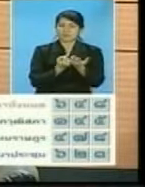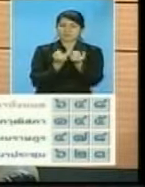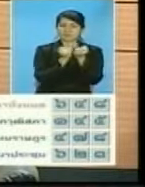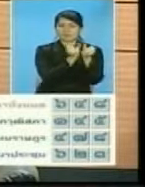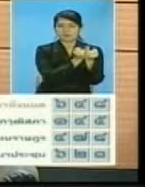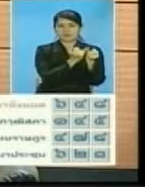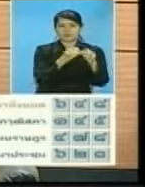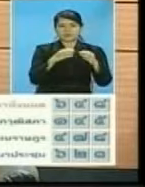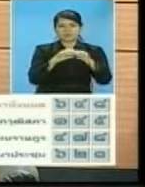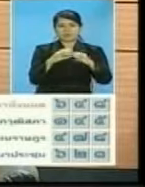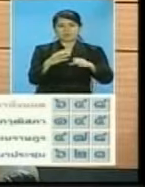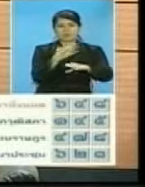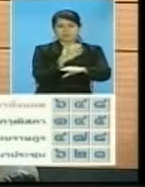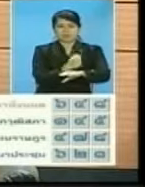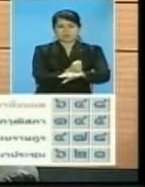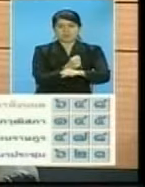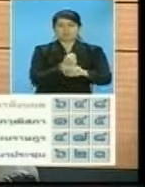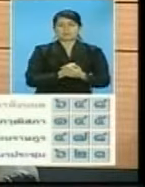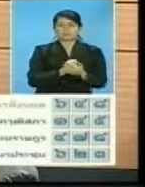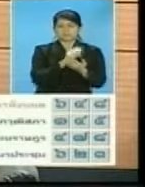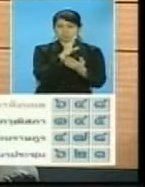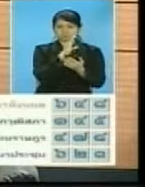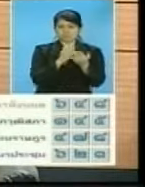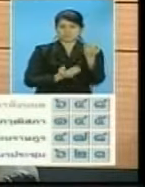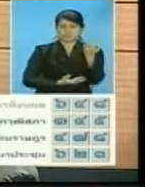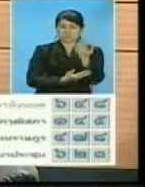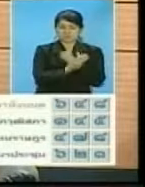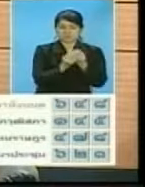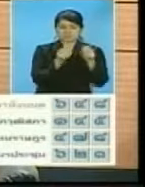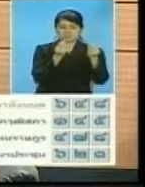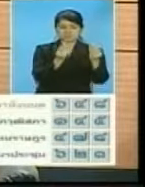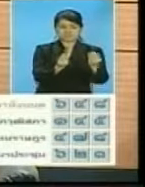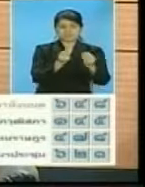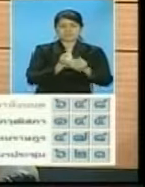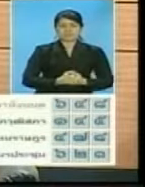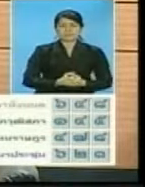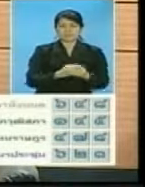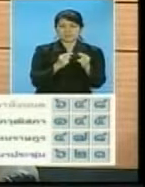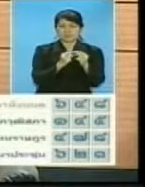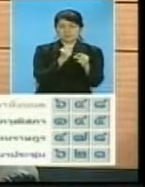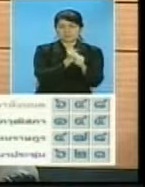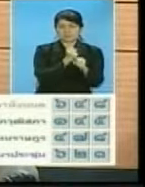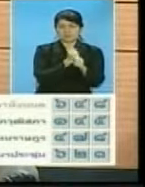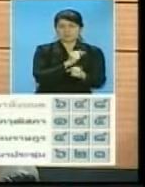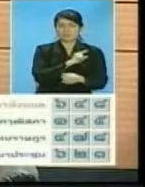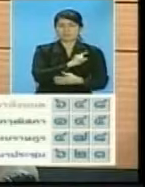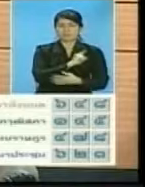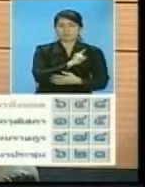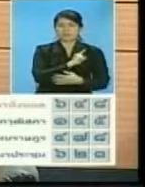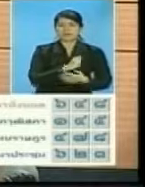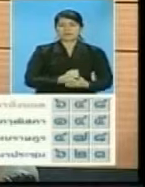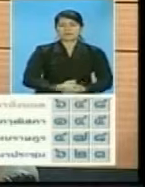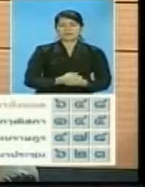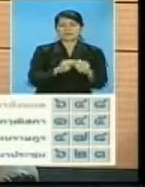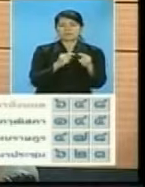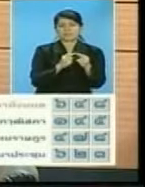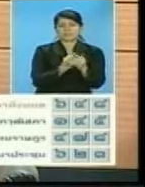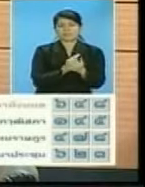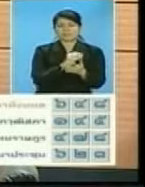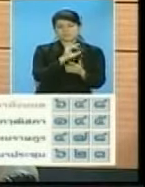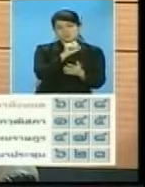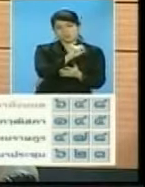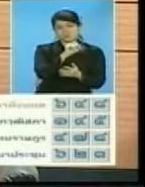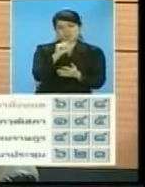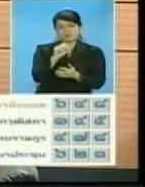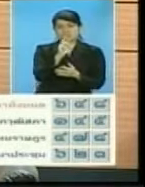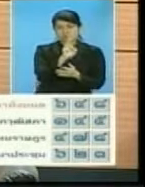องแล้วบุคคลผู้นี้ถ้าเปิดช่องเปิดโอกาสให้เข้ามาทำหน้าที่เป็นสมาชิกสภาร่าง